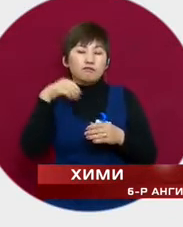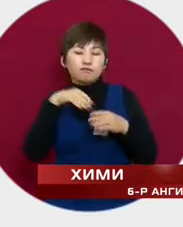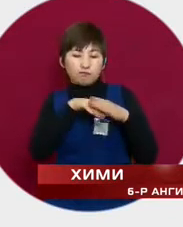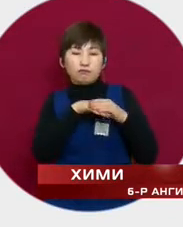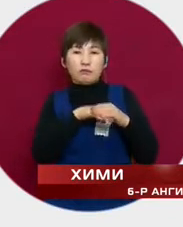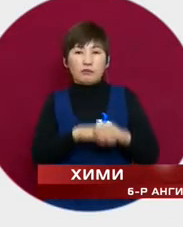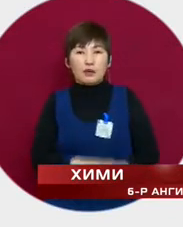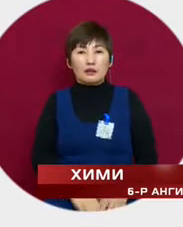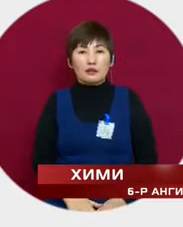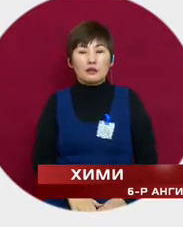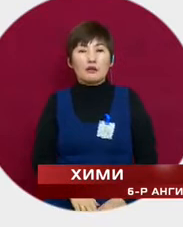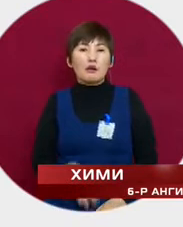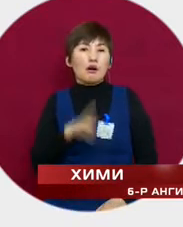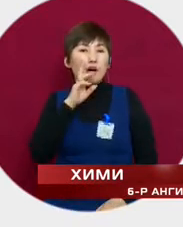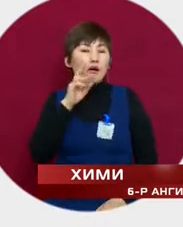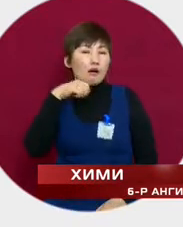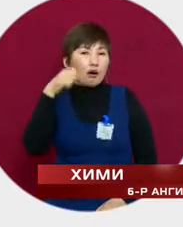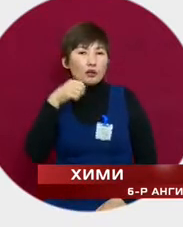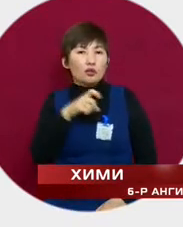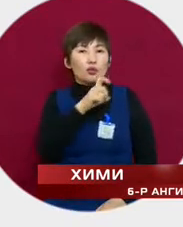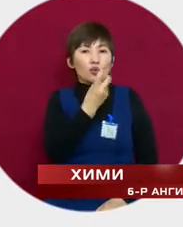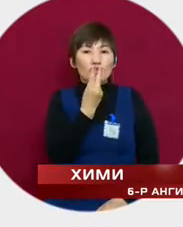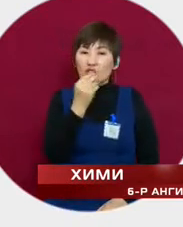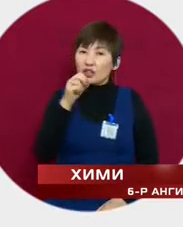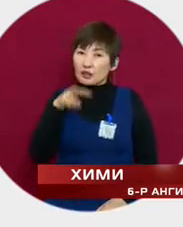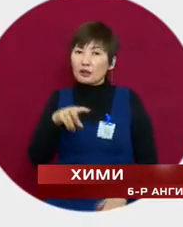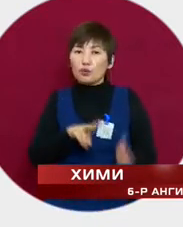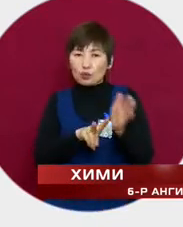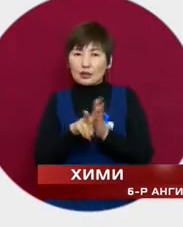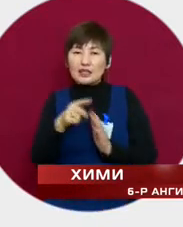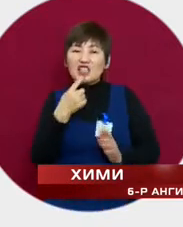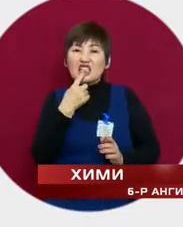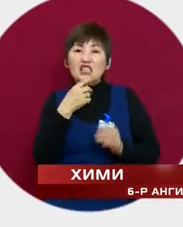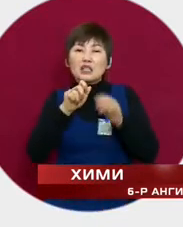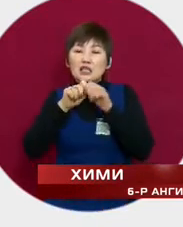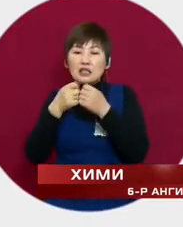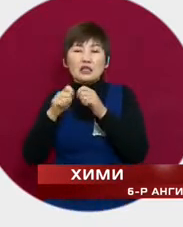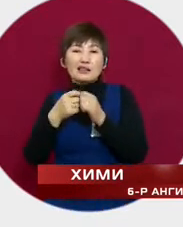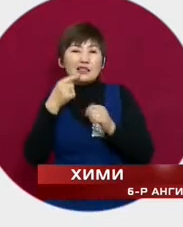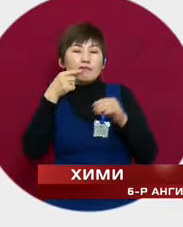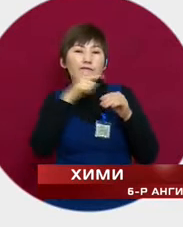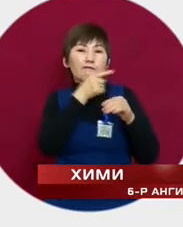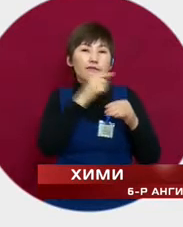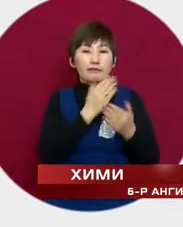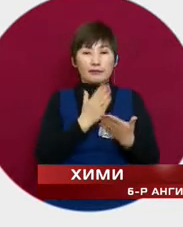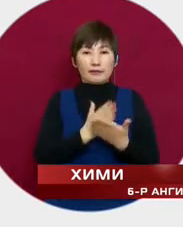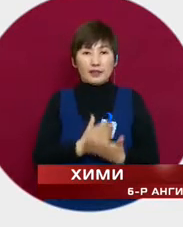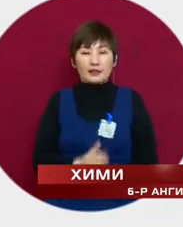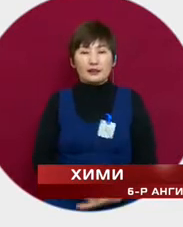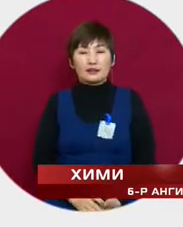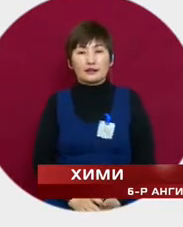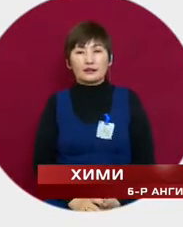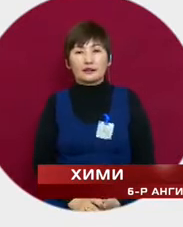байдаг. Хооллох үед хүчил үүсэх ба тэр нь шүдний гадаргуу гимтээж цоорлт үүсгэх нөхцөлийг бий